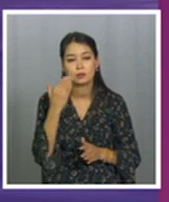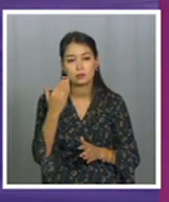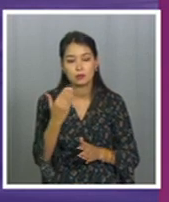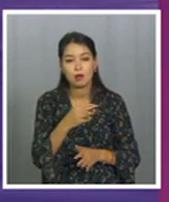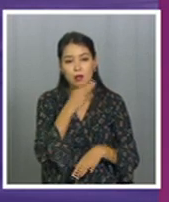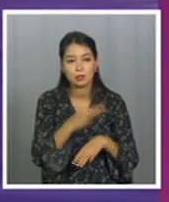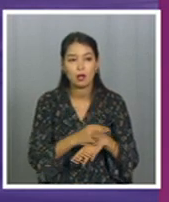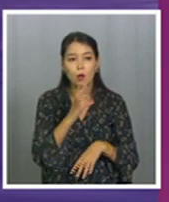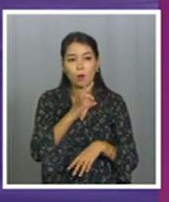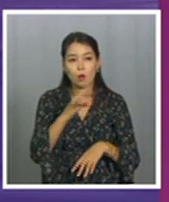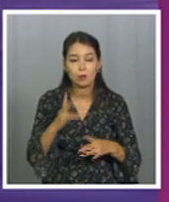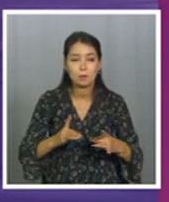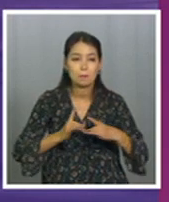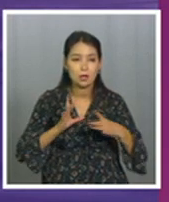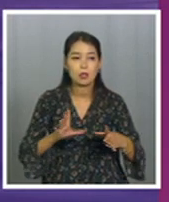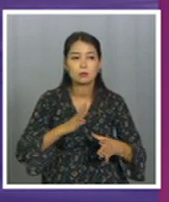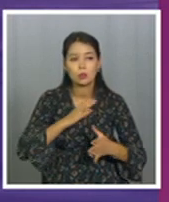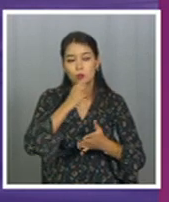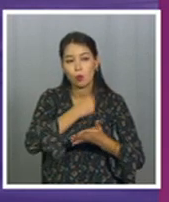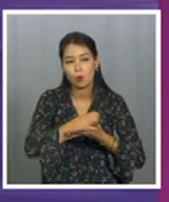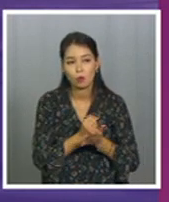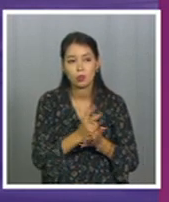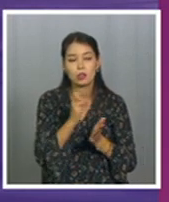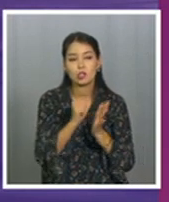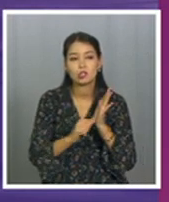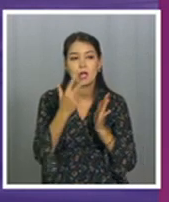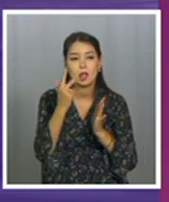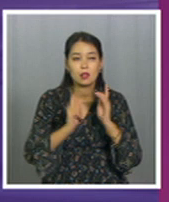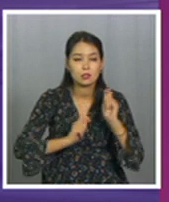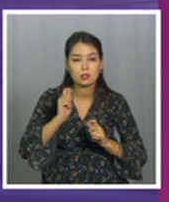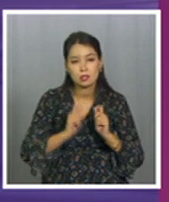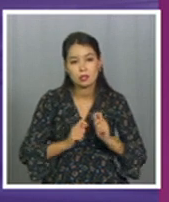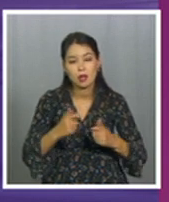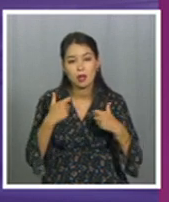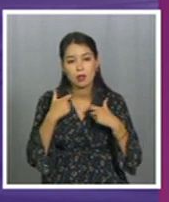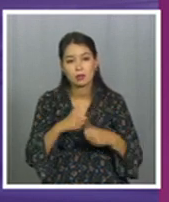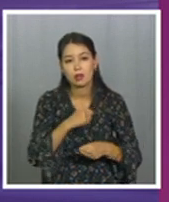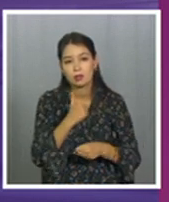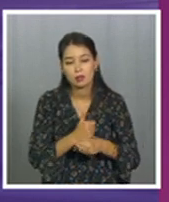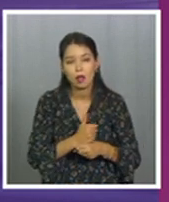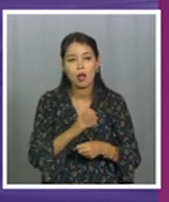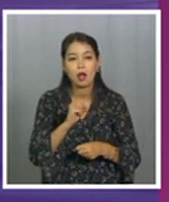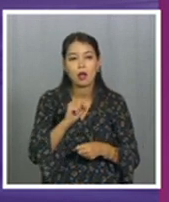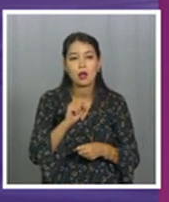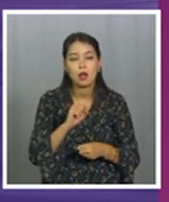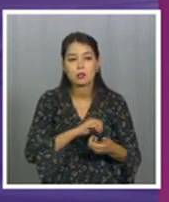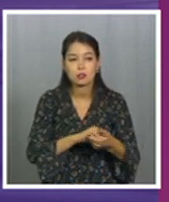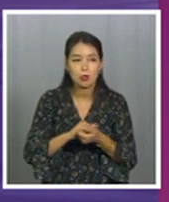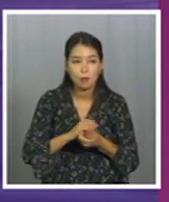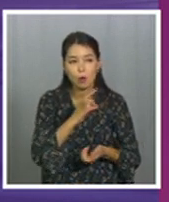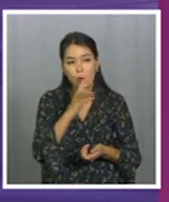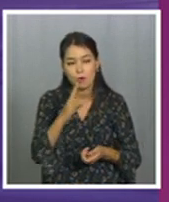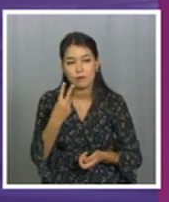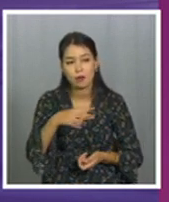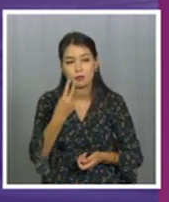Праздник был установлен на 63-й сессии Генеральной Ассамблеи ООН 22 апреля 2009